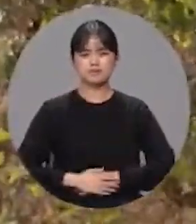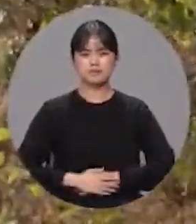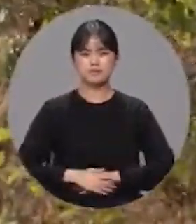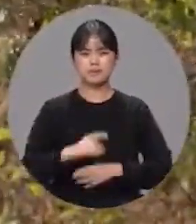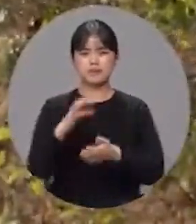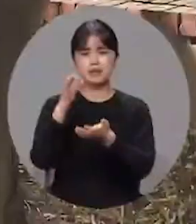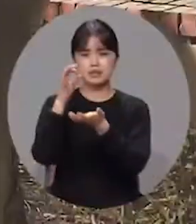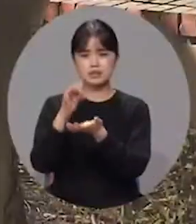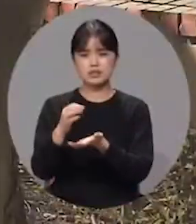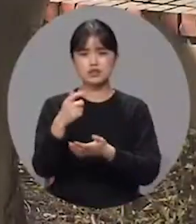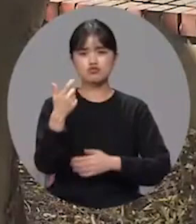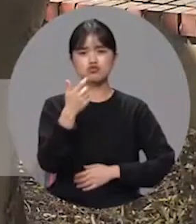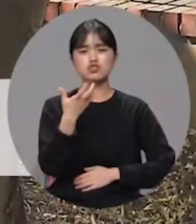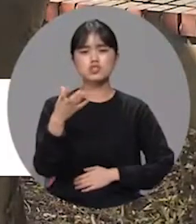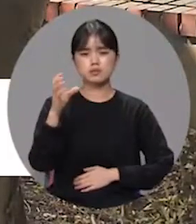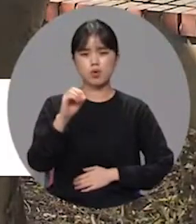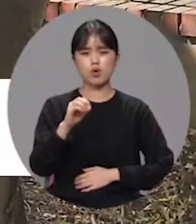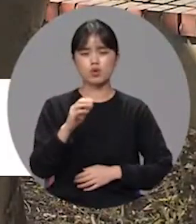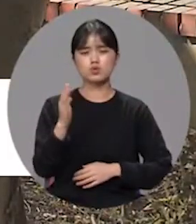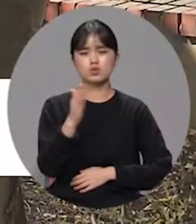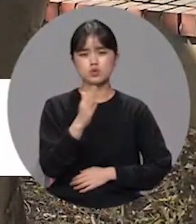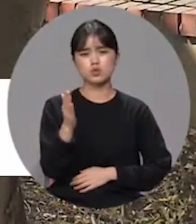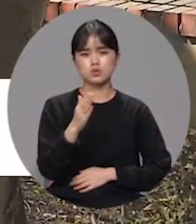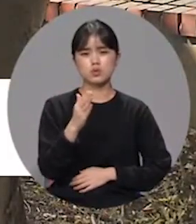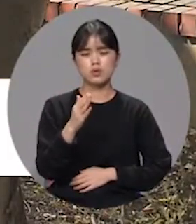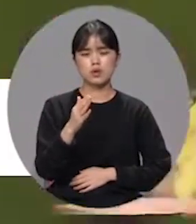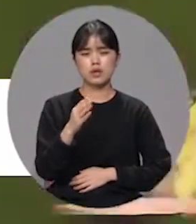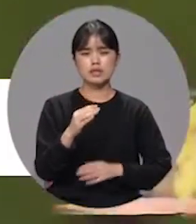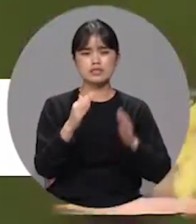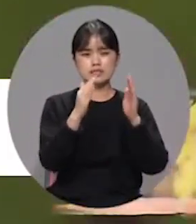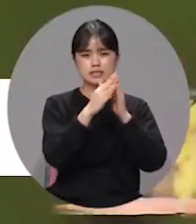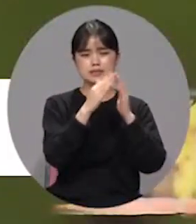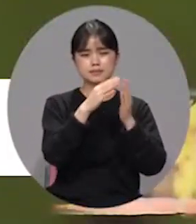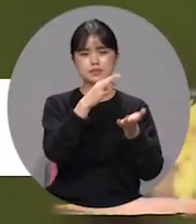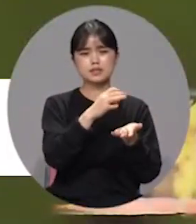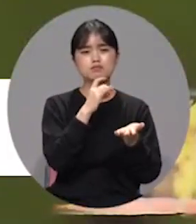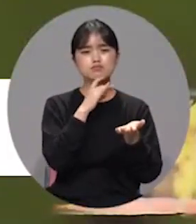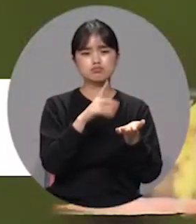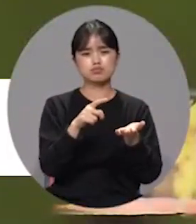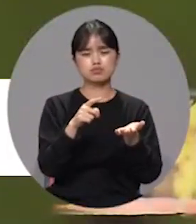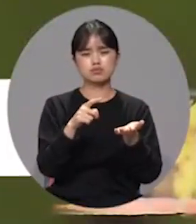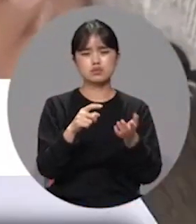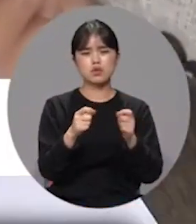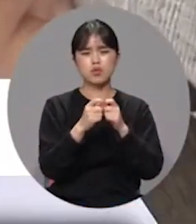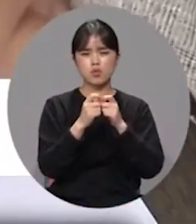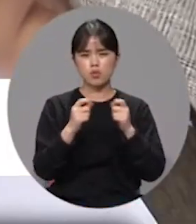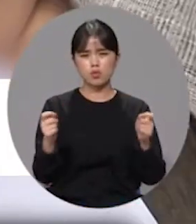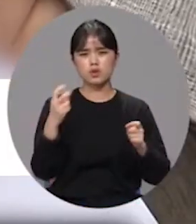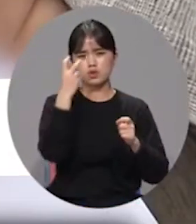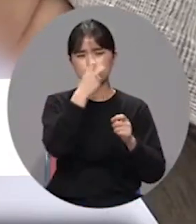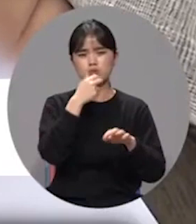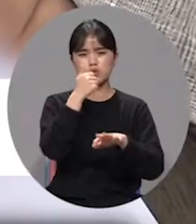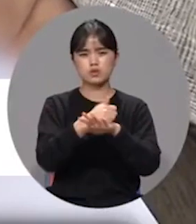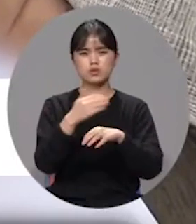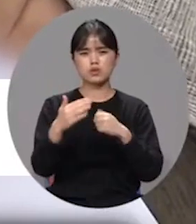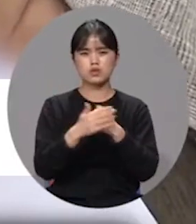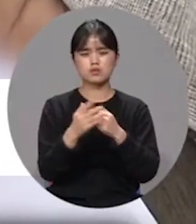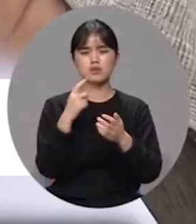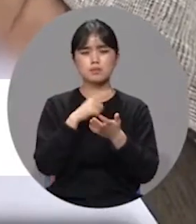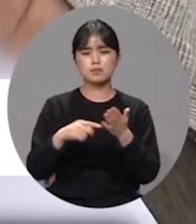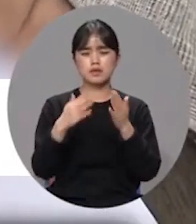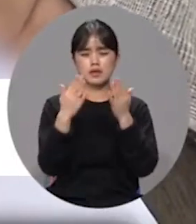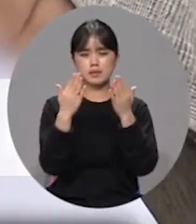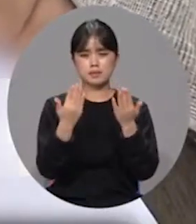보전된 재산은 고작 60억 원 상당의 부동산뿐 기약 없는 장기간 수사에 피말리는 고통을 겪었던 피해자들은